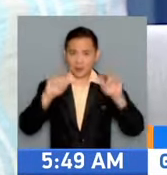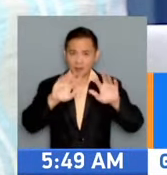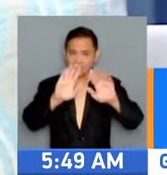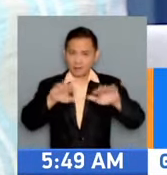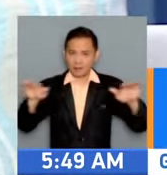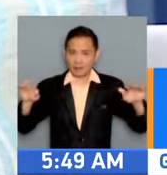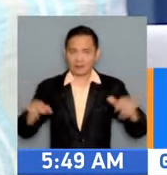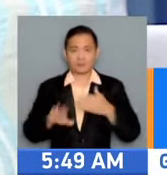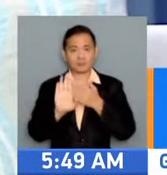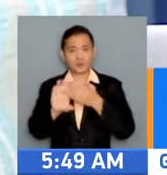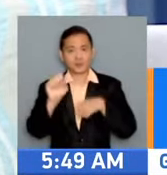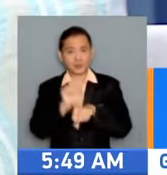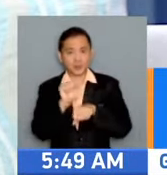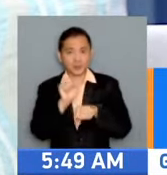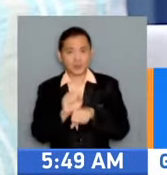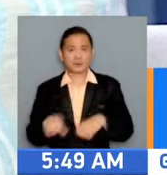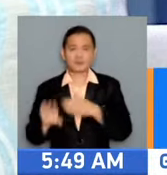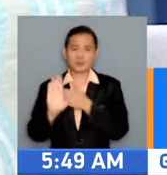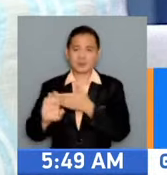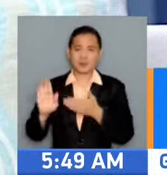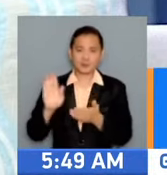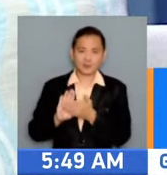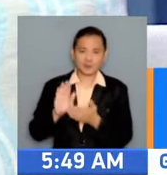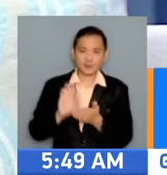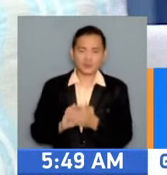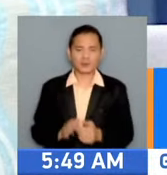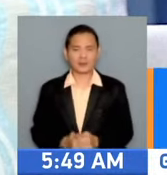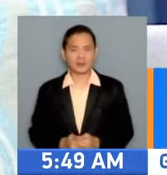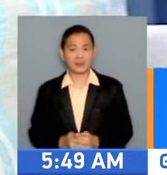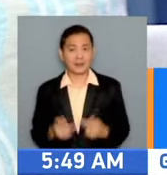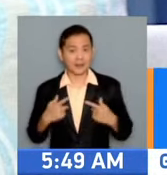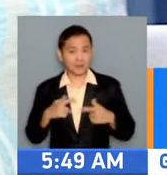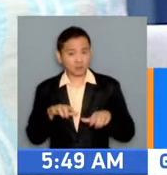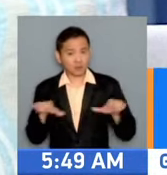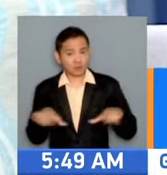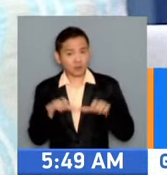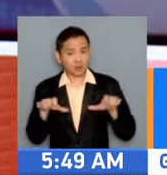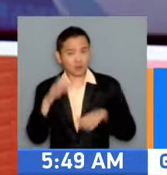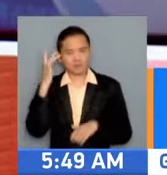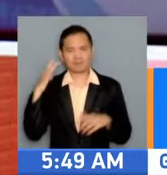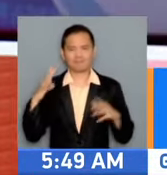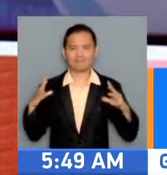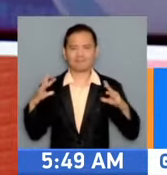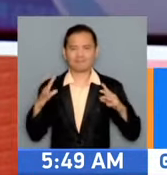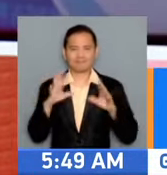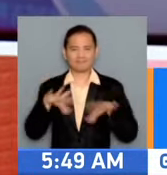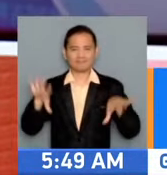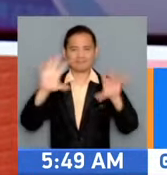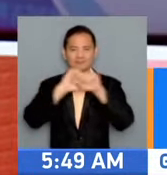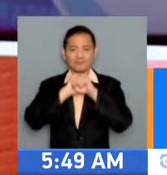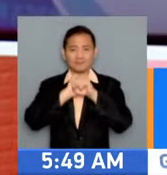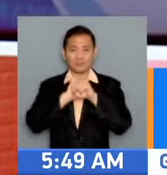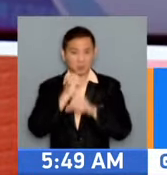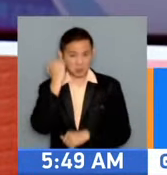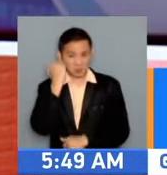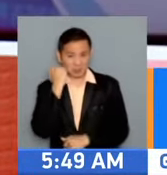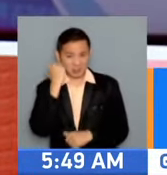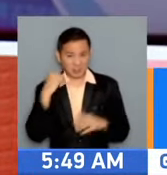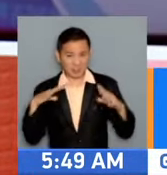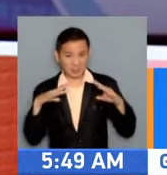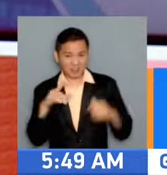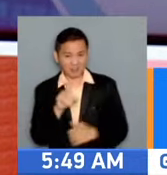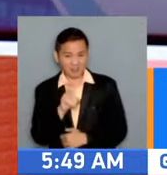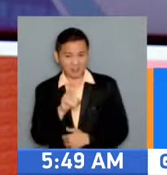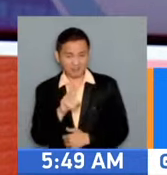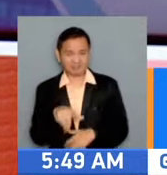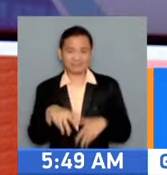eskwela. May pasok na po, tapos na ang inyong mga holiday, ha? Ayan! Bitin ba ang bakasyon o ganado na ulit pumasok dahil